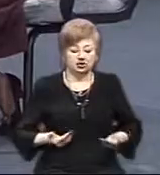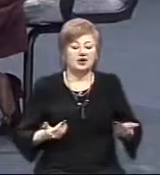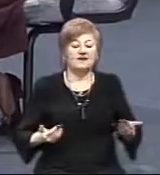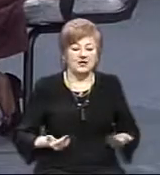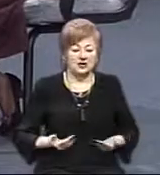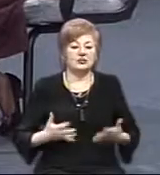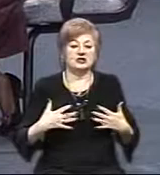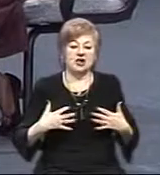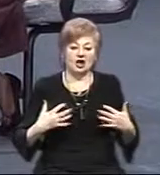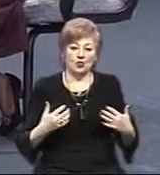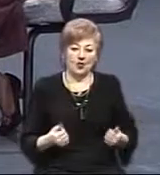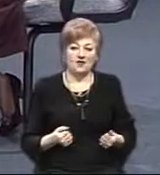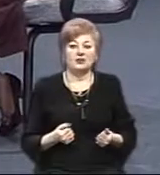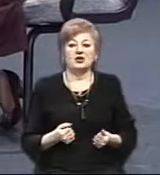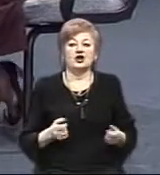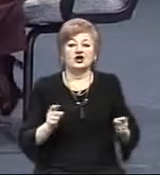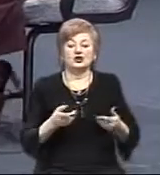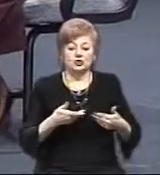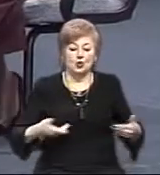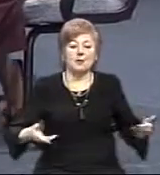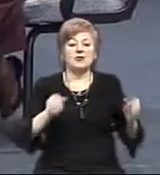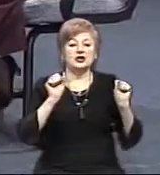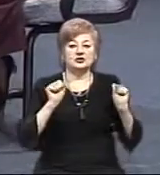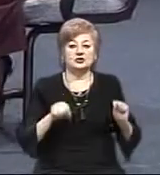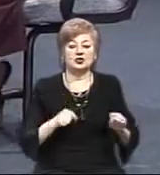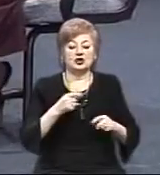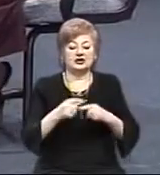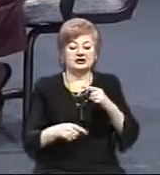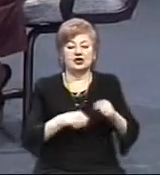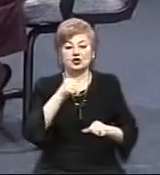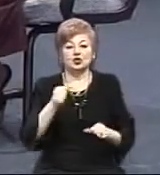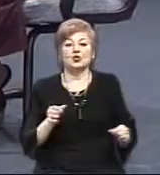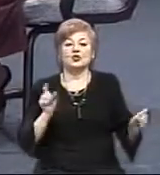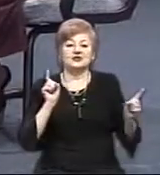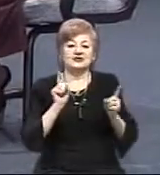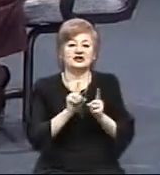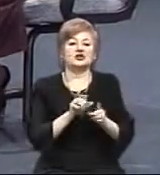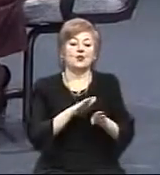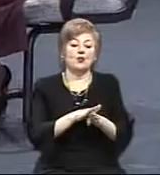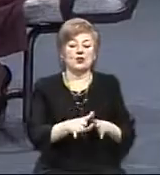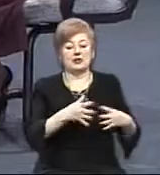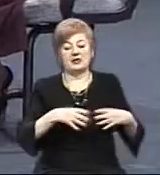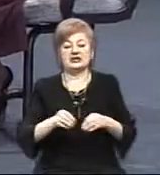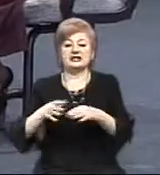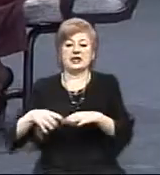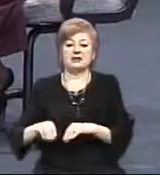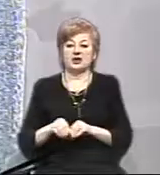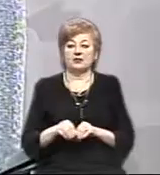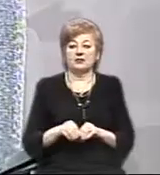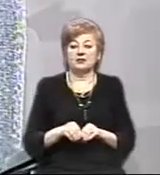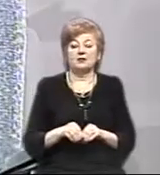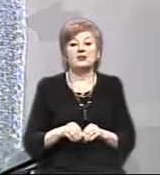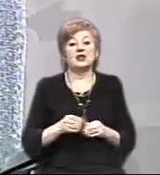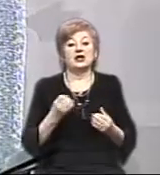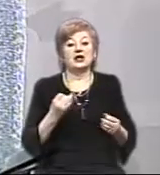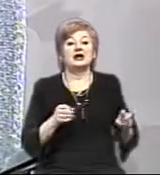так, здоровими, і щоб ми змогли наступний рік зустрічати повними родинами. І знову таки